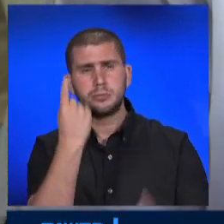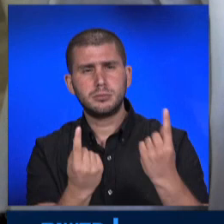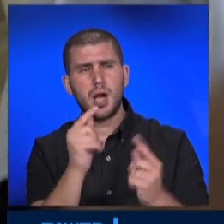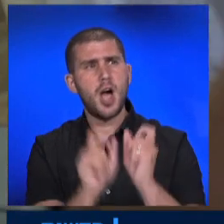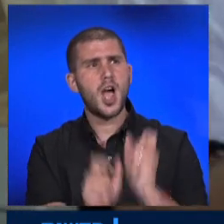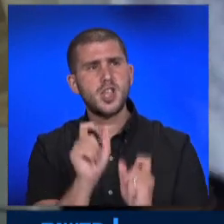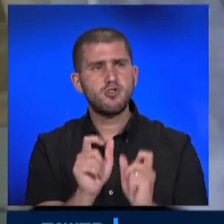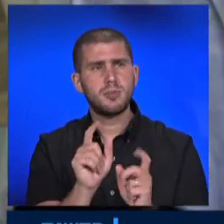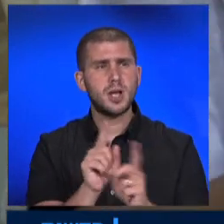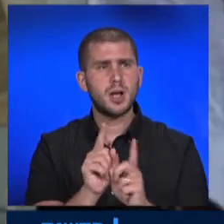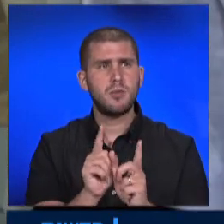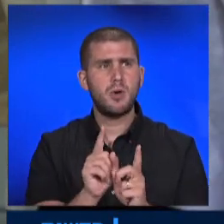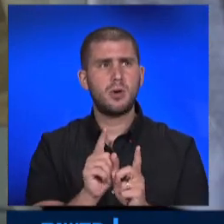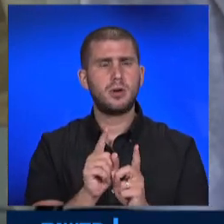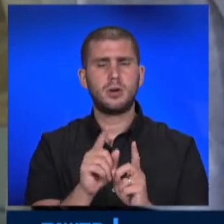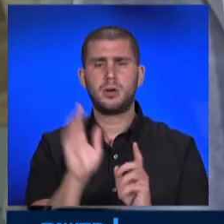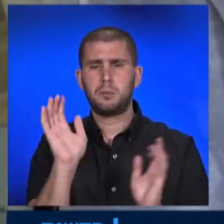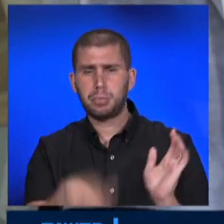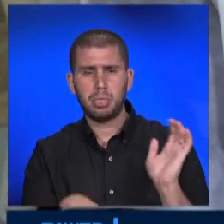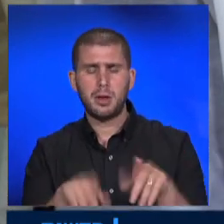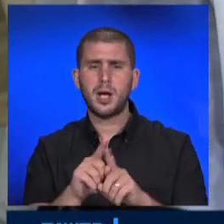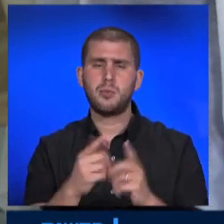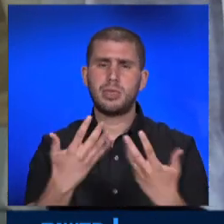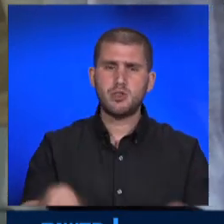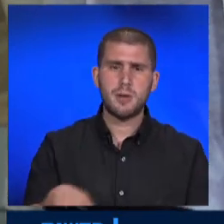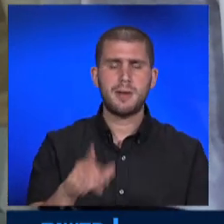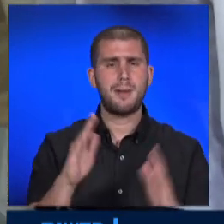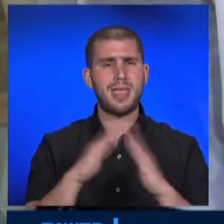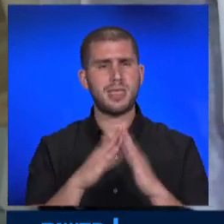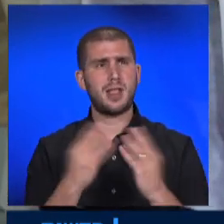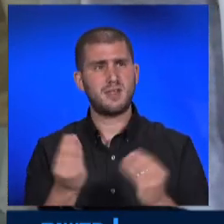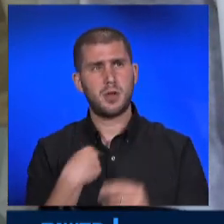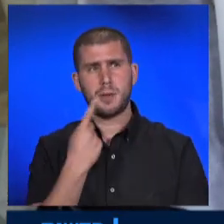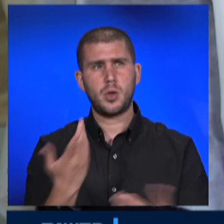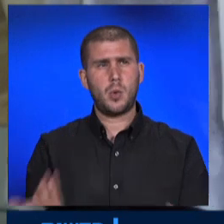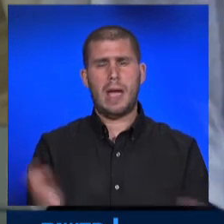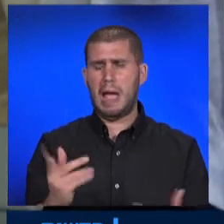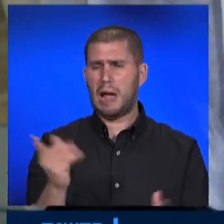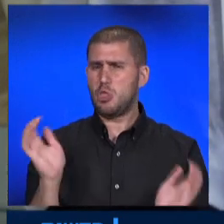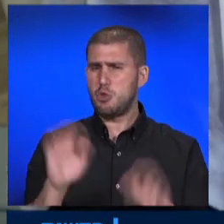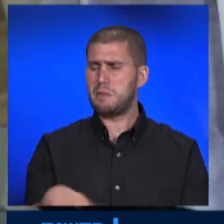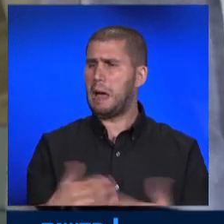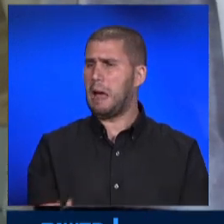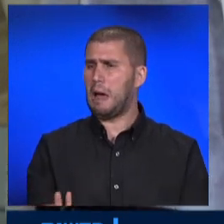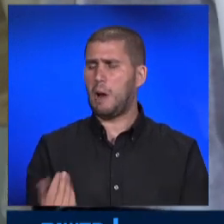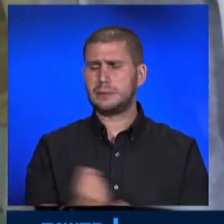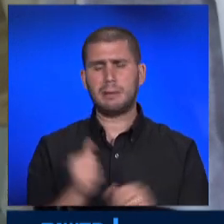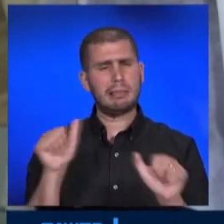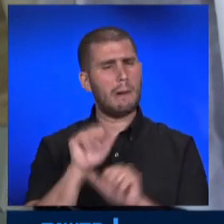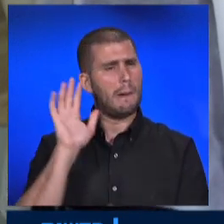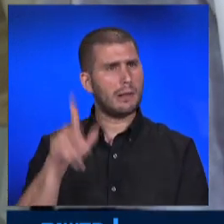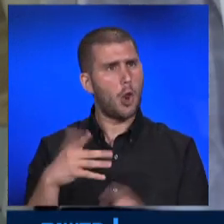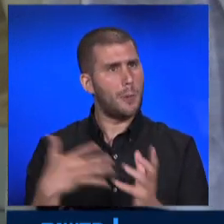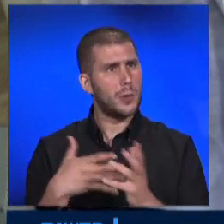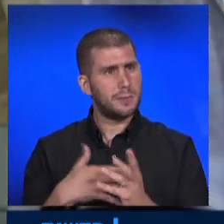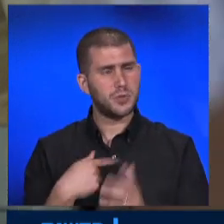אנשים שנופלים בכל מיני דברים של נדלן וכאלה, והייתי אומרת לה, איך הם נופלים? איך הם עושים דבר כזה? מה, הם לא בודקים?